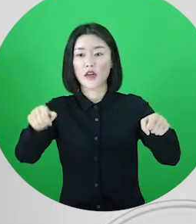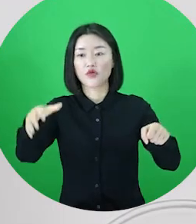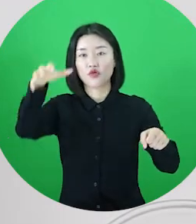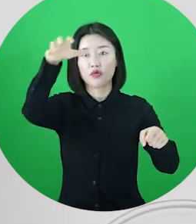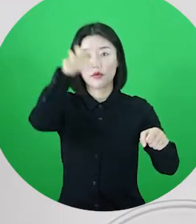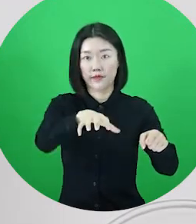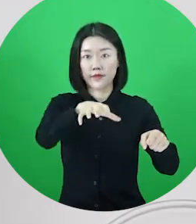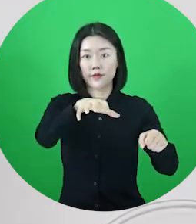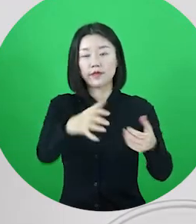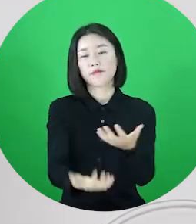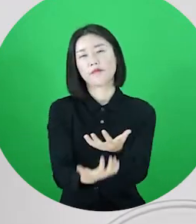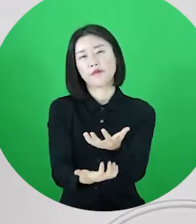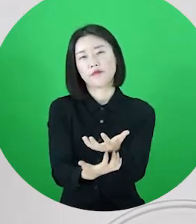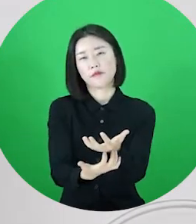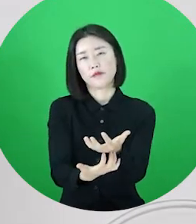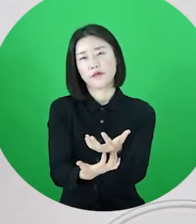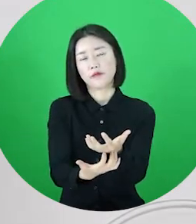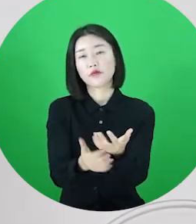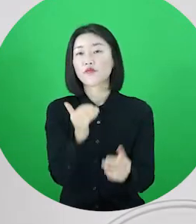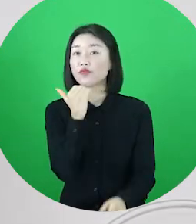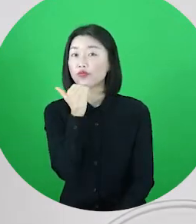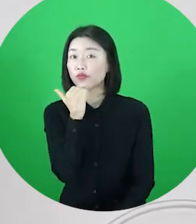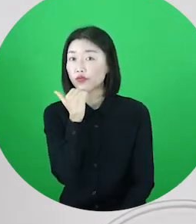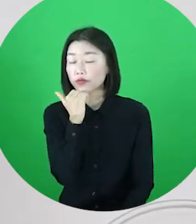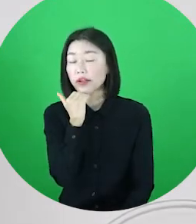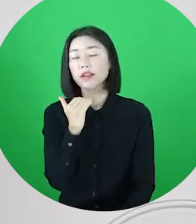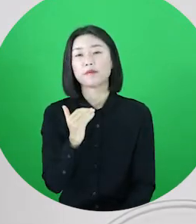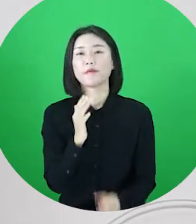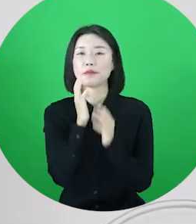끓여주면 김치찌개가 완성돼요.